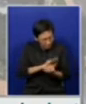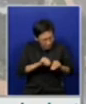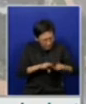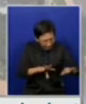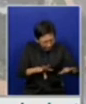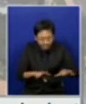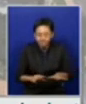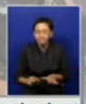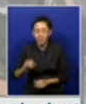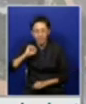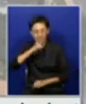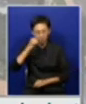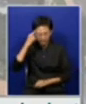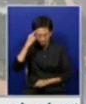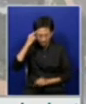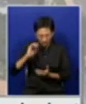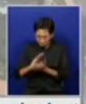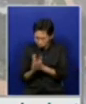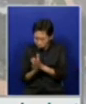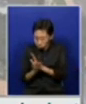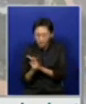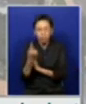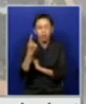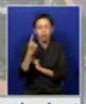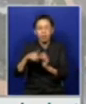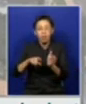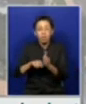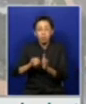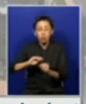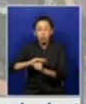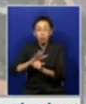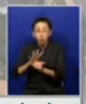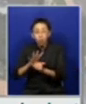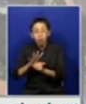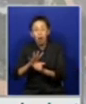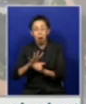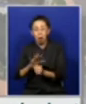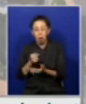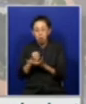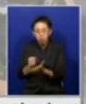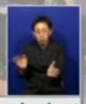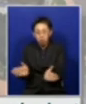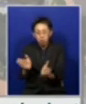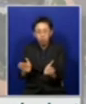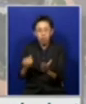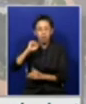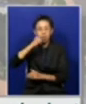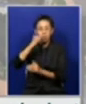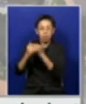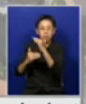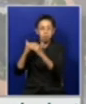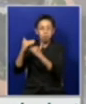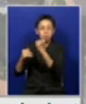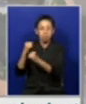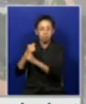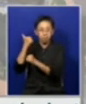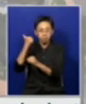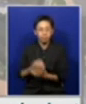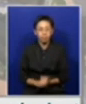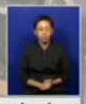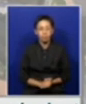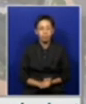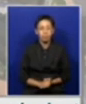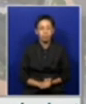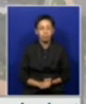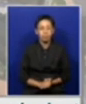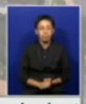ให้ เรื่องของโควิดเนี่ยทำให้เกิดความก้าวหน้าได้นะครับท้ายสุดไปนะครับขวัญกำไรใจและ